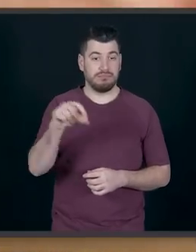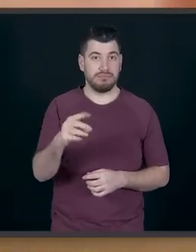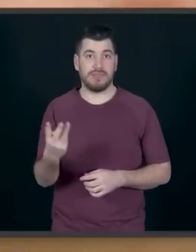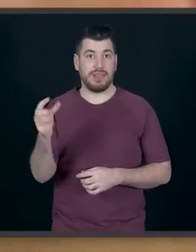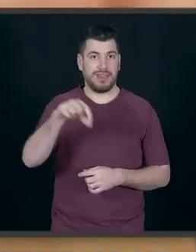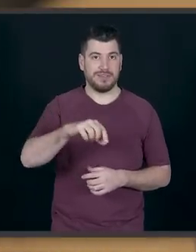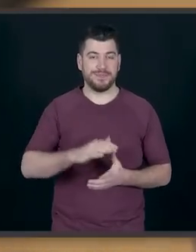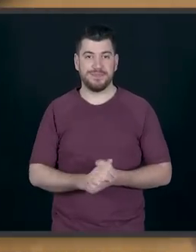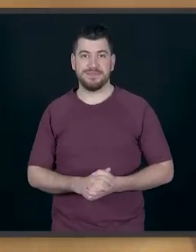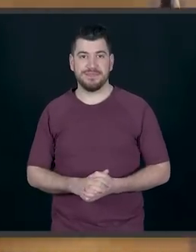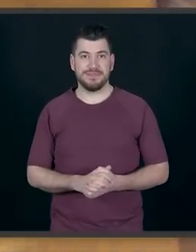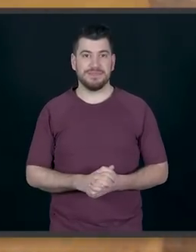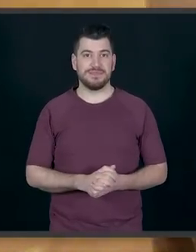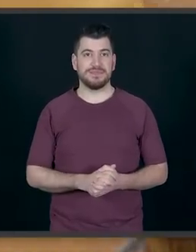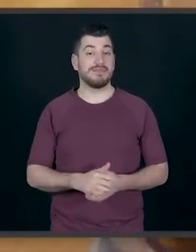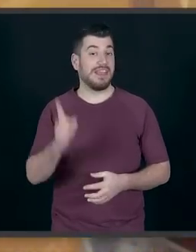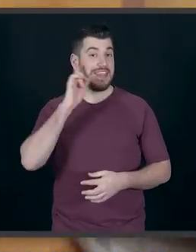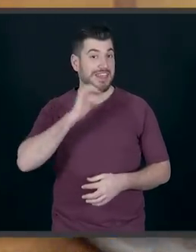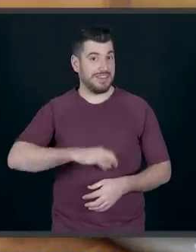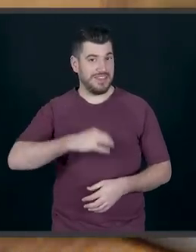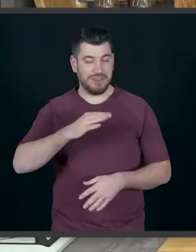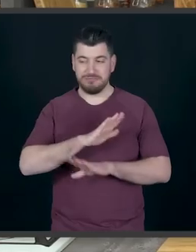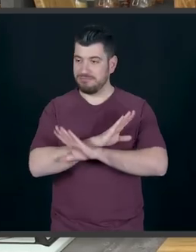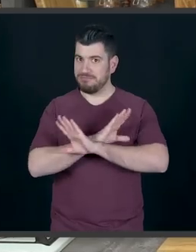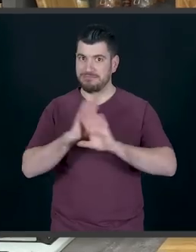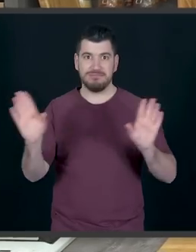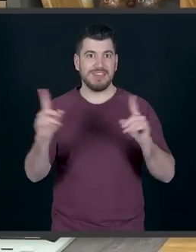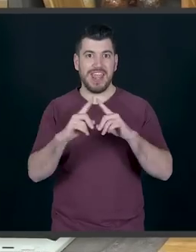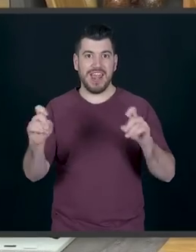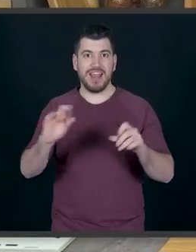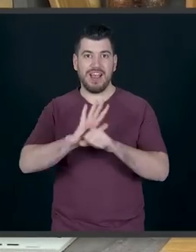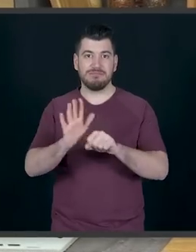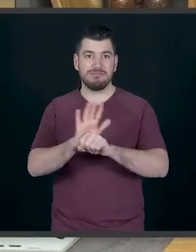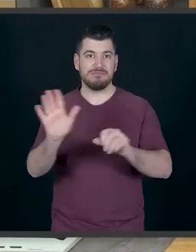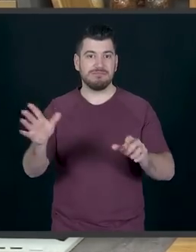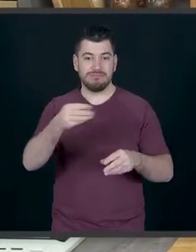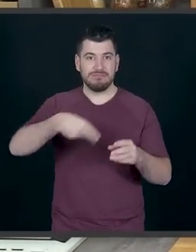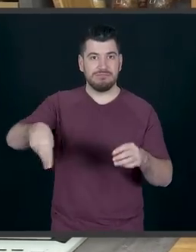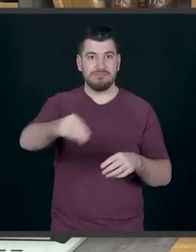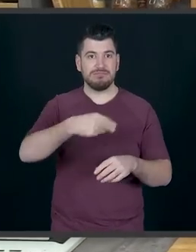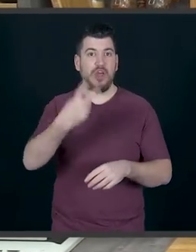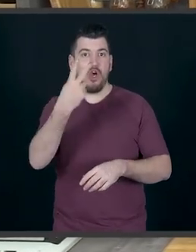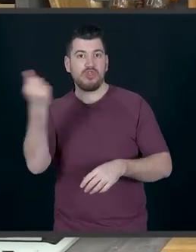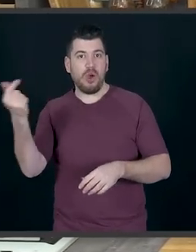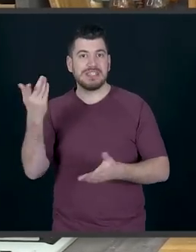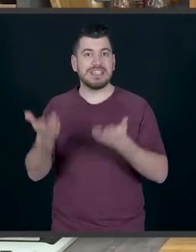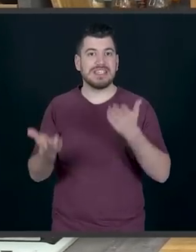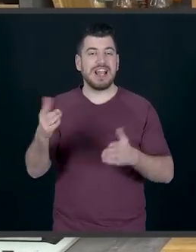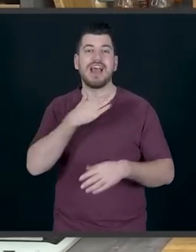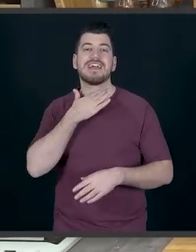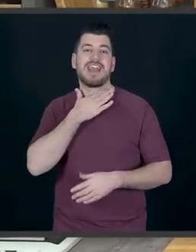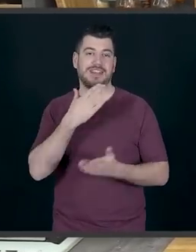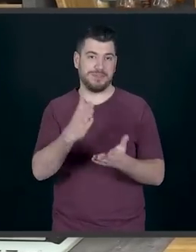1, 2, 3. Και κυρίες και κύριοι, αυτά ήταν όλα τα υλικά της μαρινάδας για 2,5 κιλά